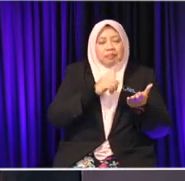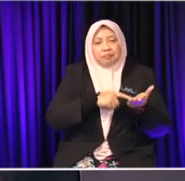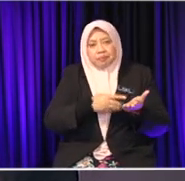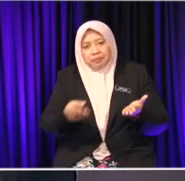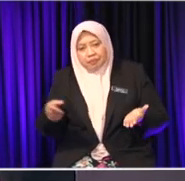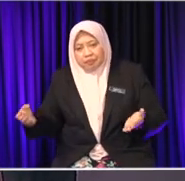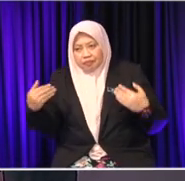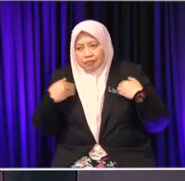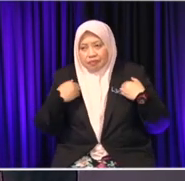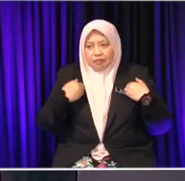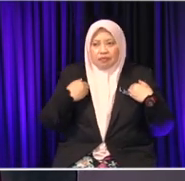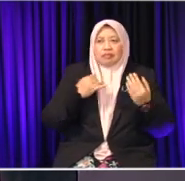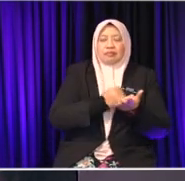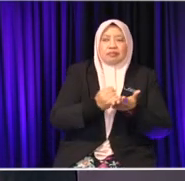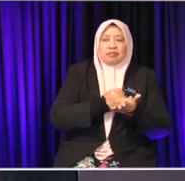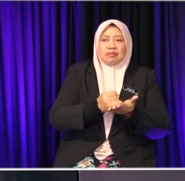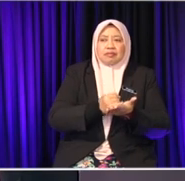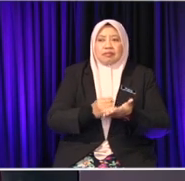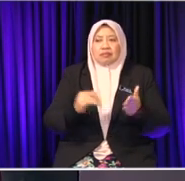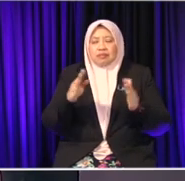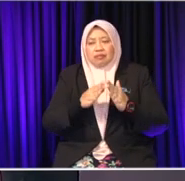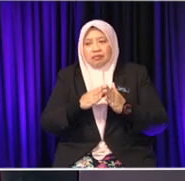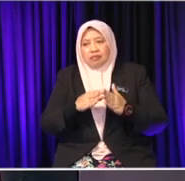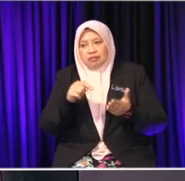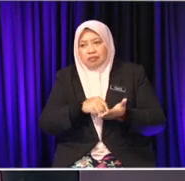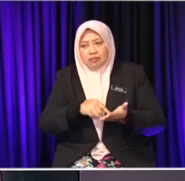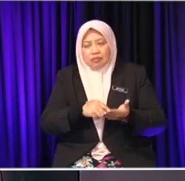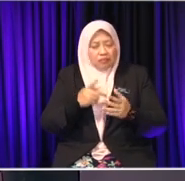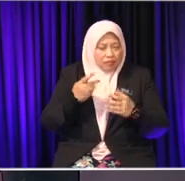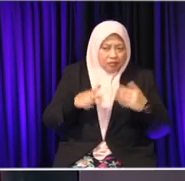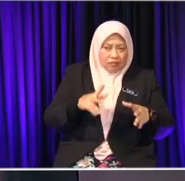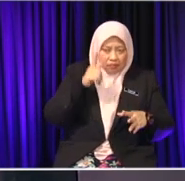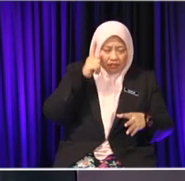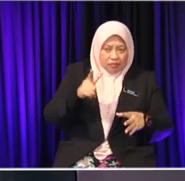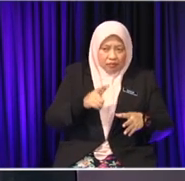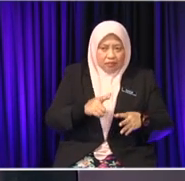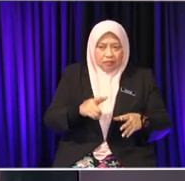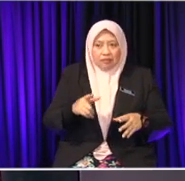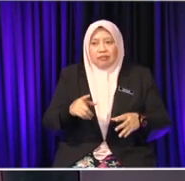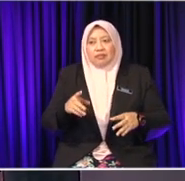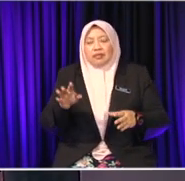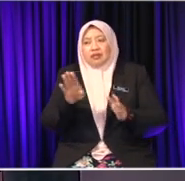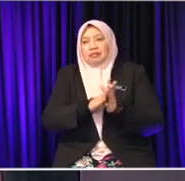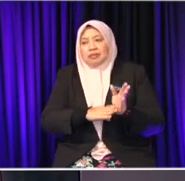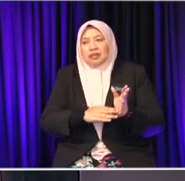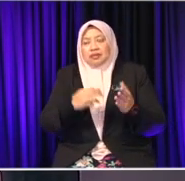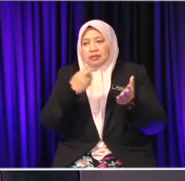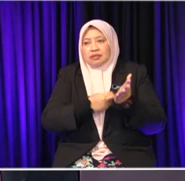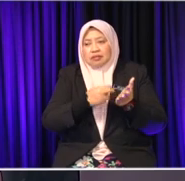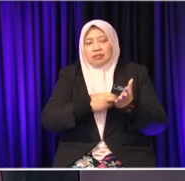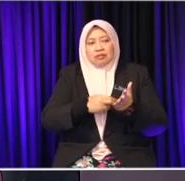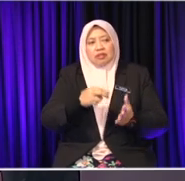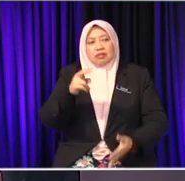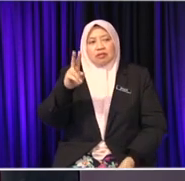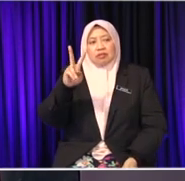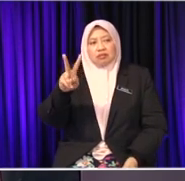ada si di rumah dalam Prabu semua dikasihkan bernilai 280.000